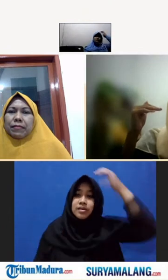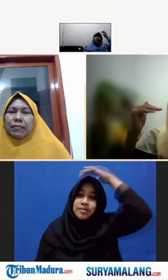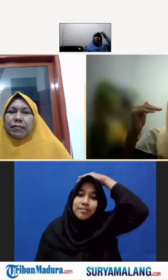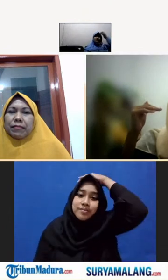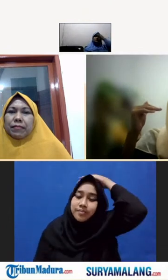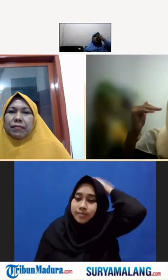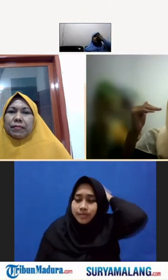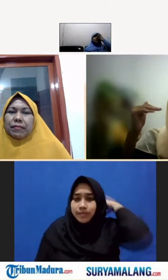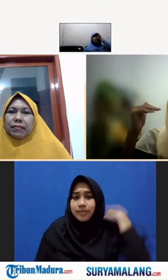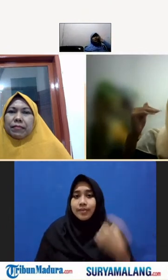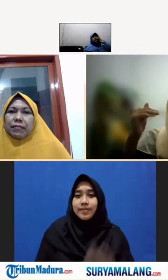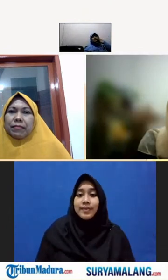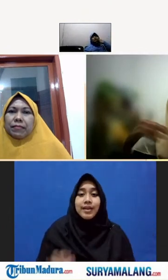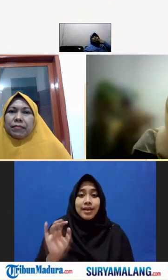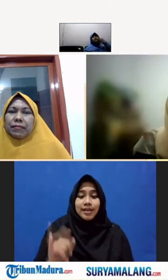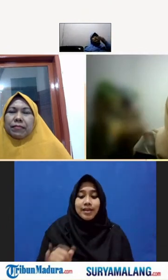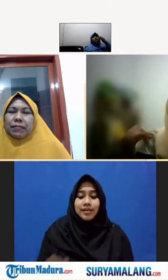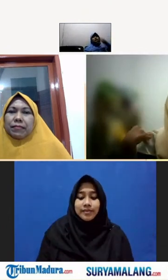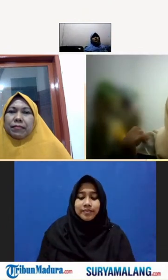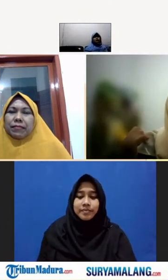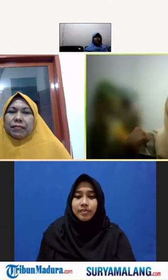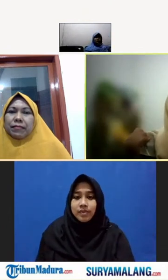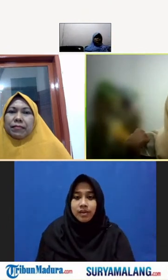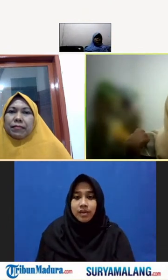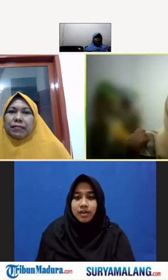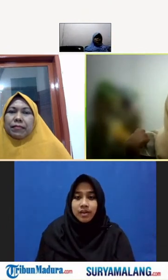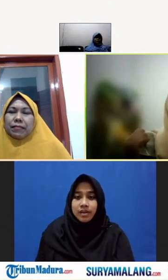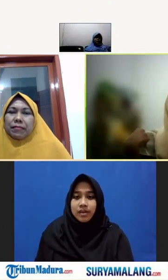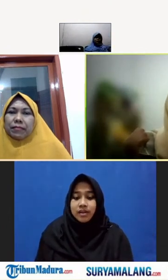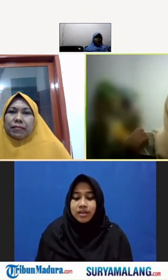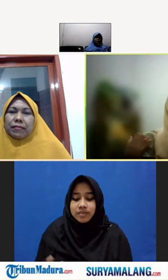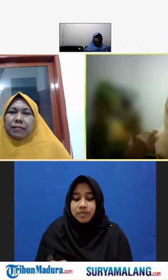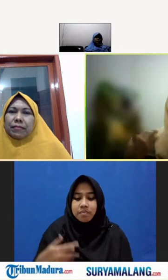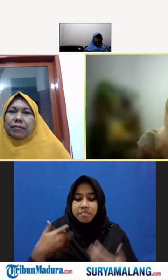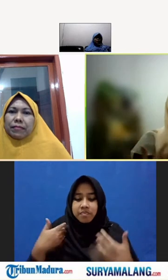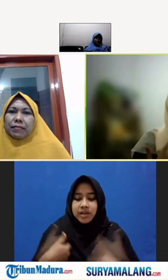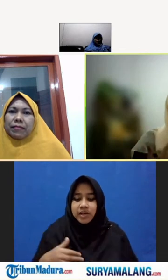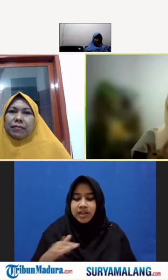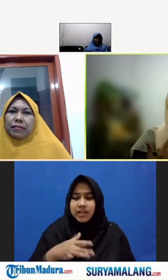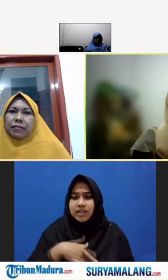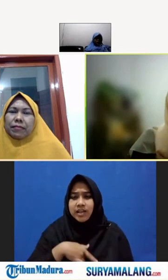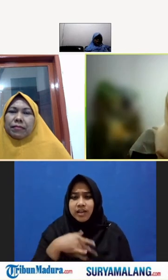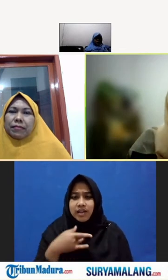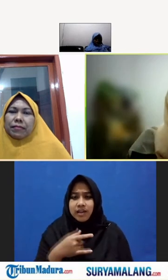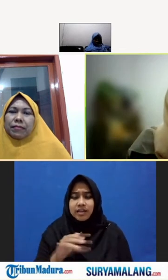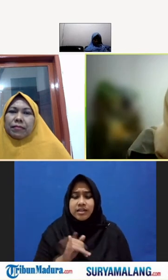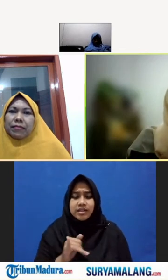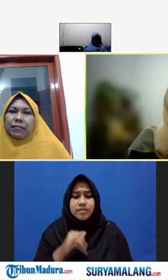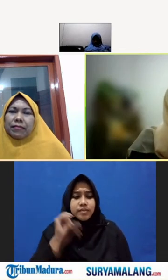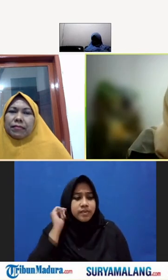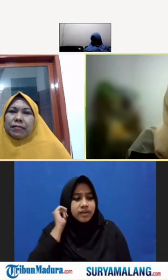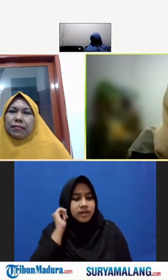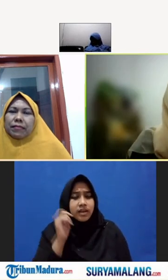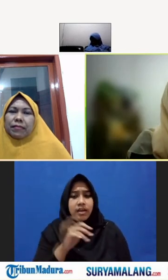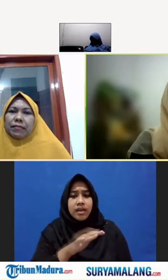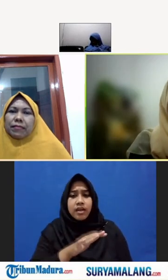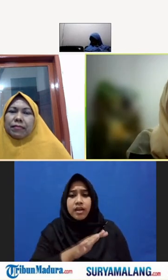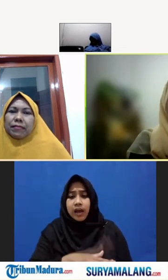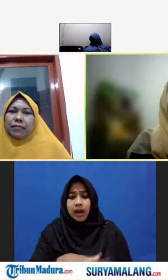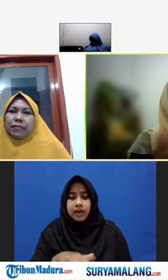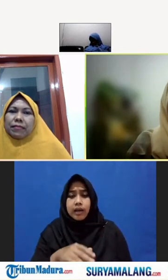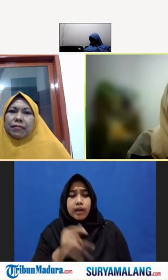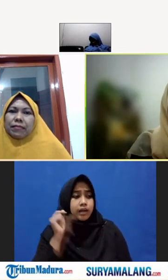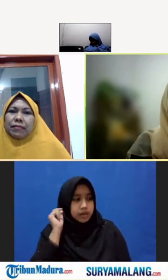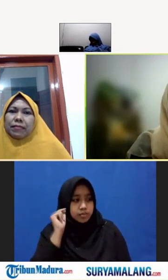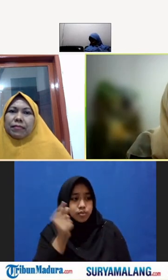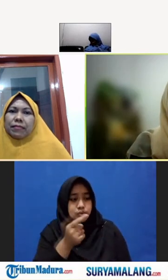Kadang ya, Bu. Nah, karena badannya nggak enak. Nah, sama ya. Seperti anak kita. Karena sensorinya dia masih